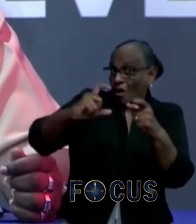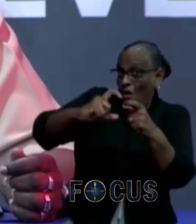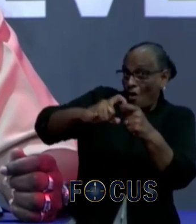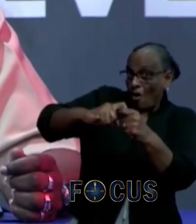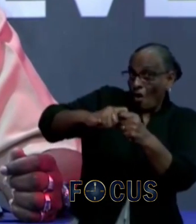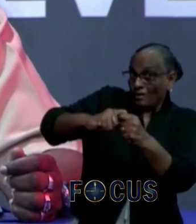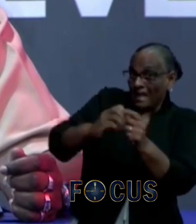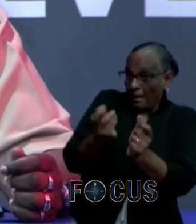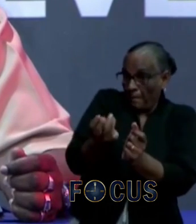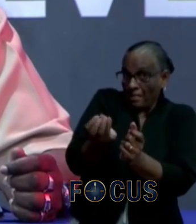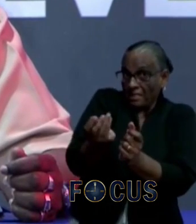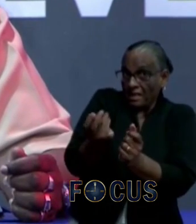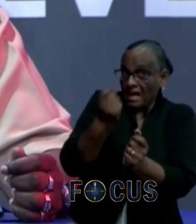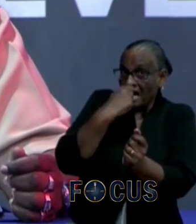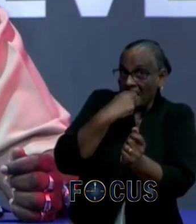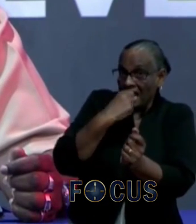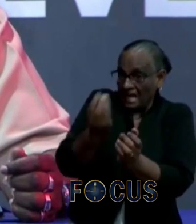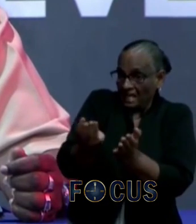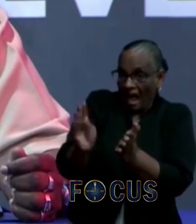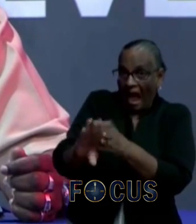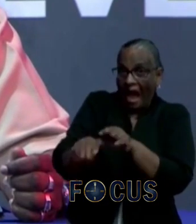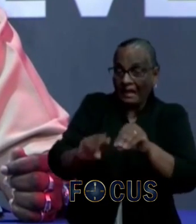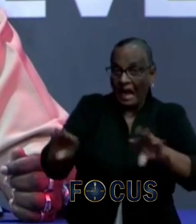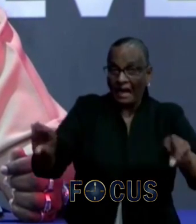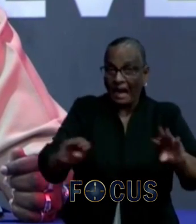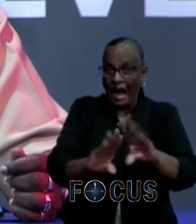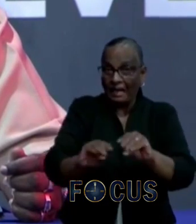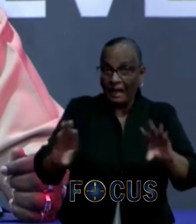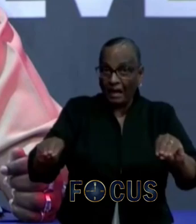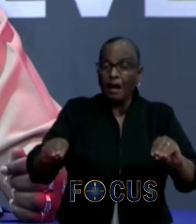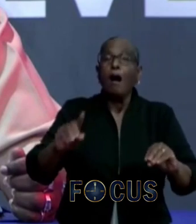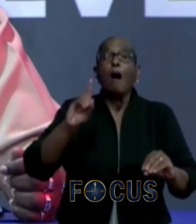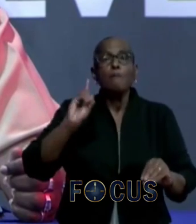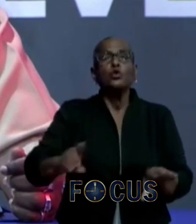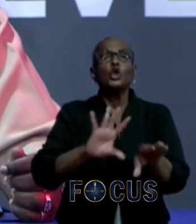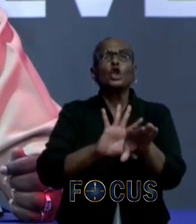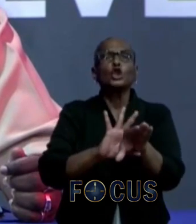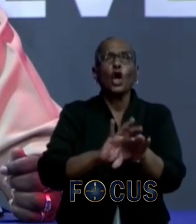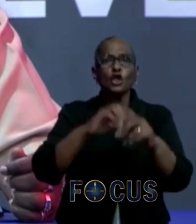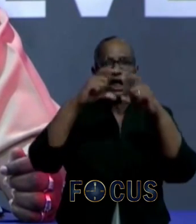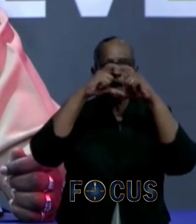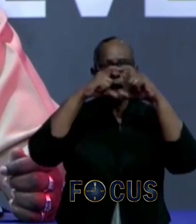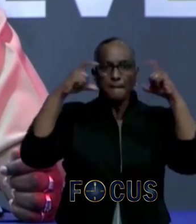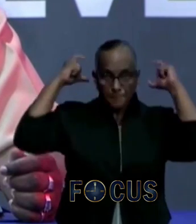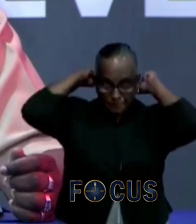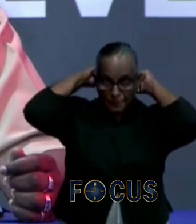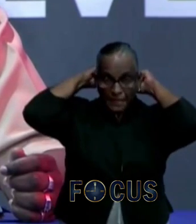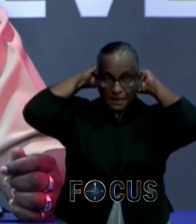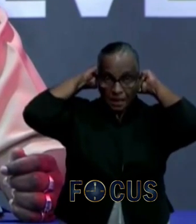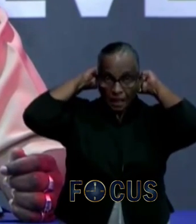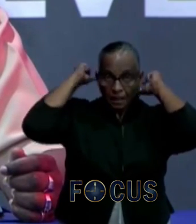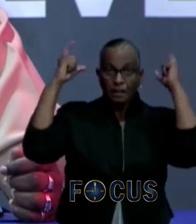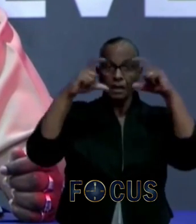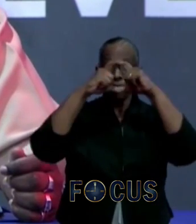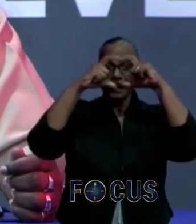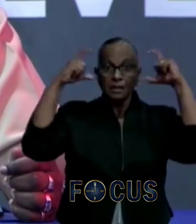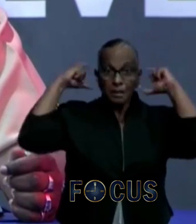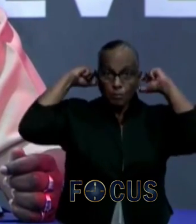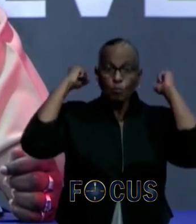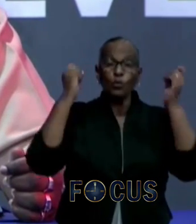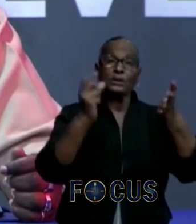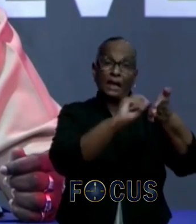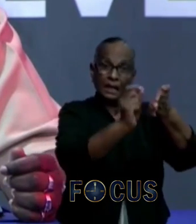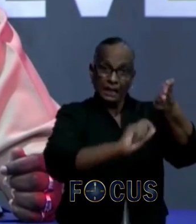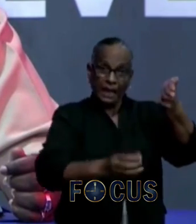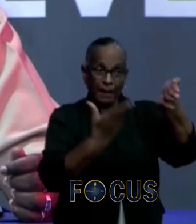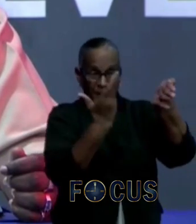met consumptie dient een chirurgisch masker of mondneusbedekking op te doen conform de